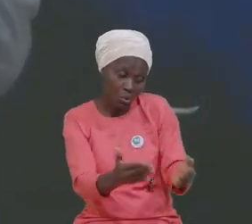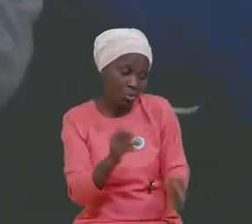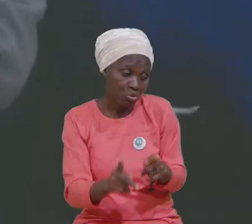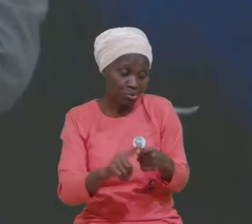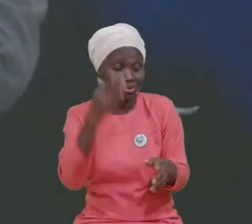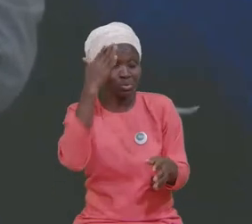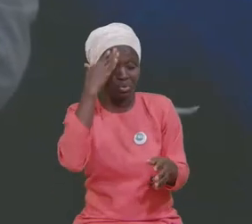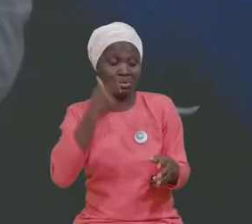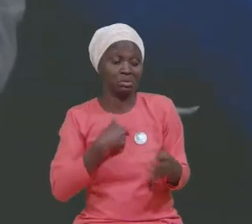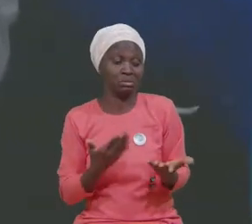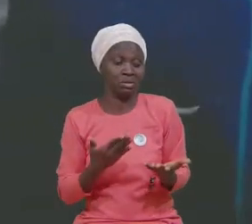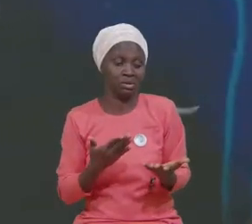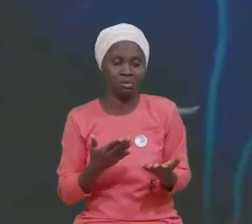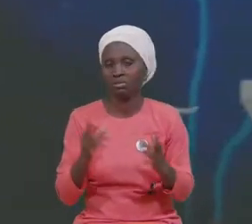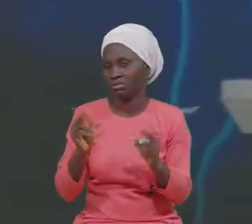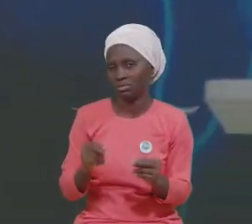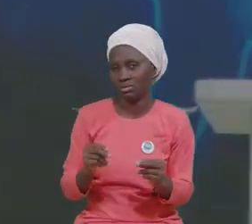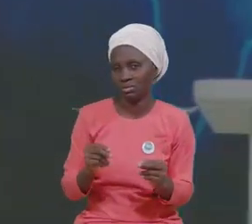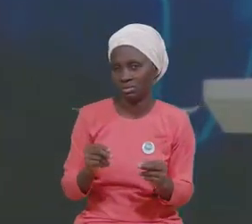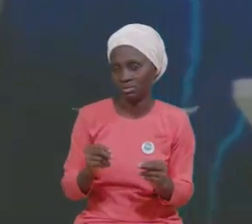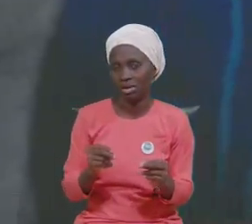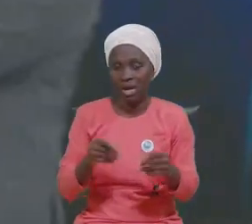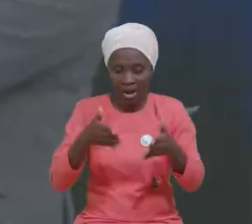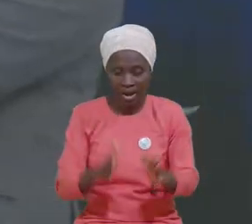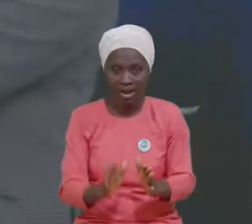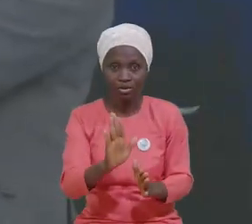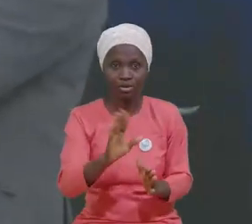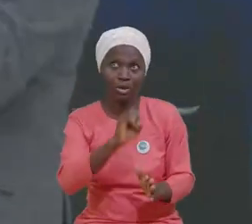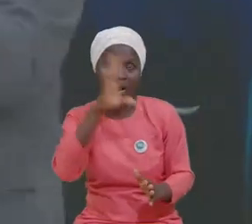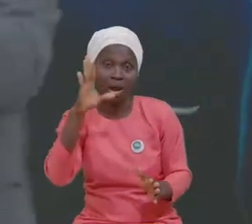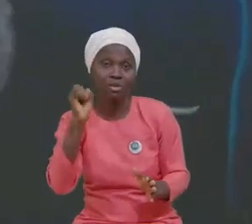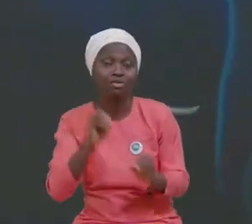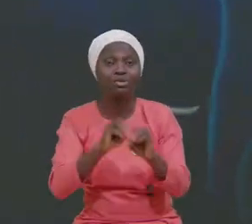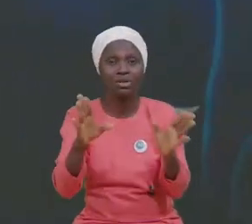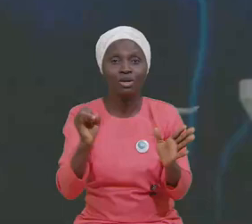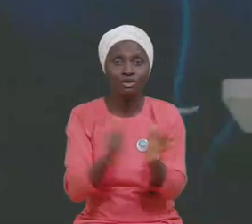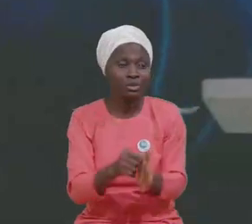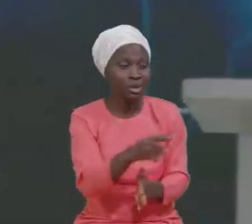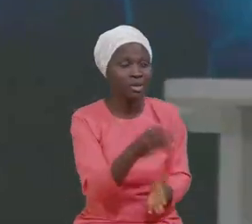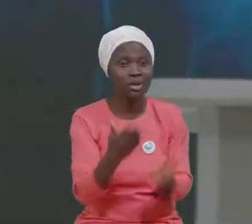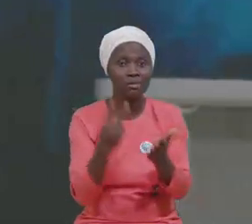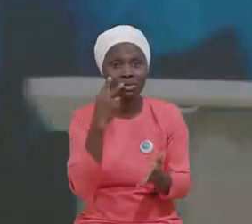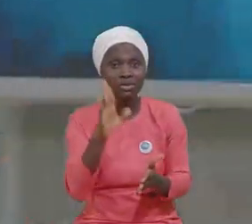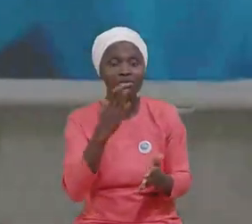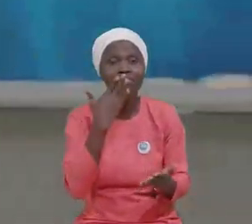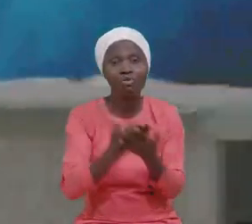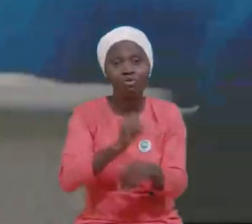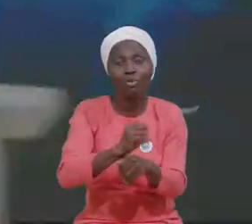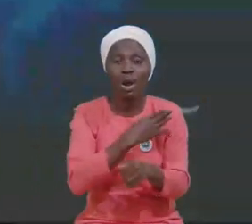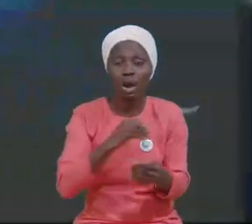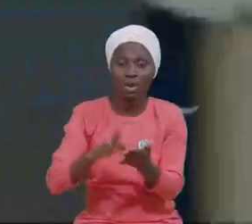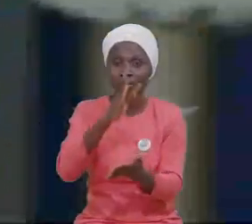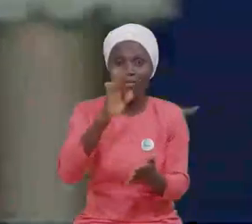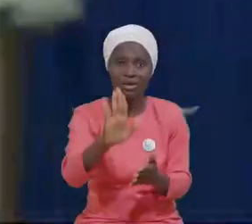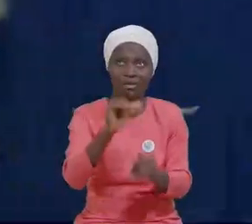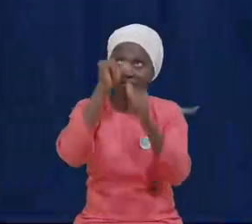pas? Que ta lumière luise, afin qu'il voie vos bonnes œuvres.